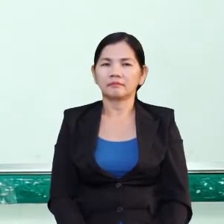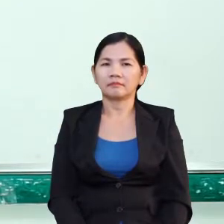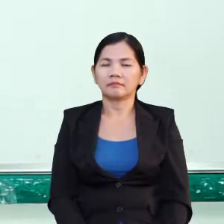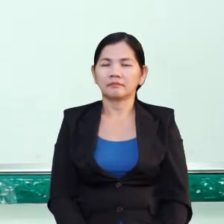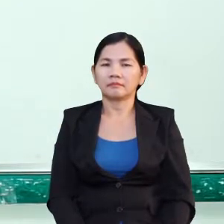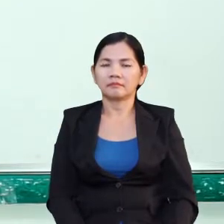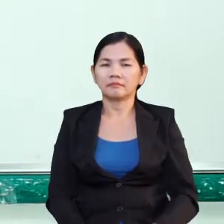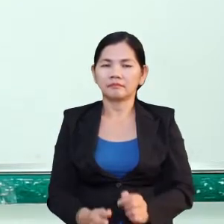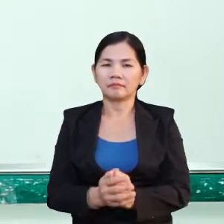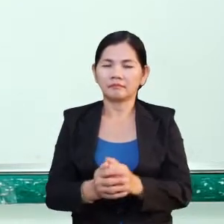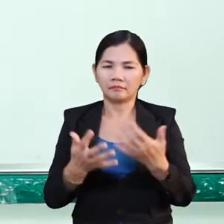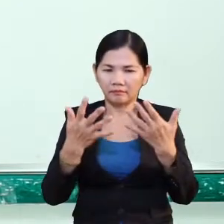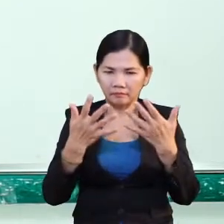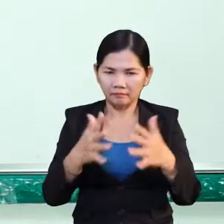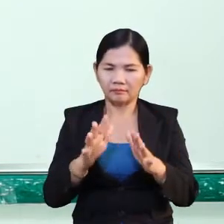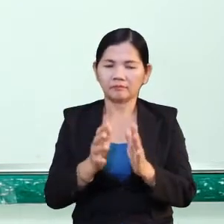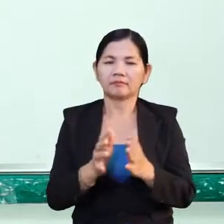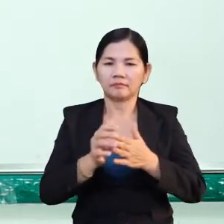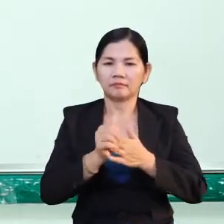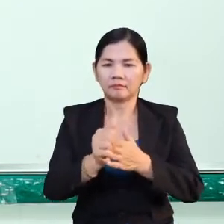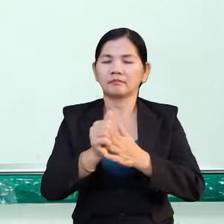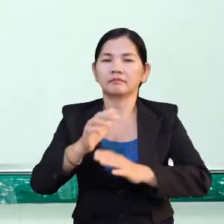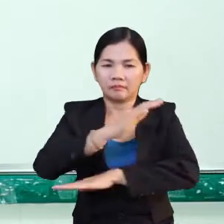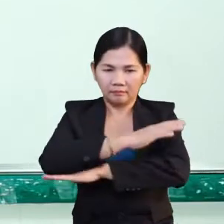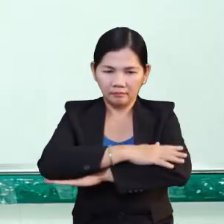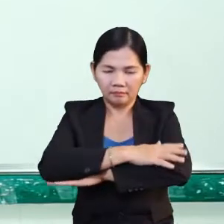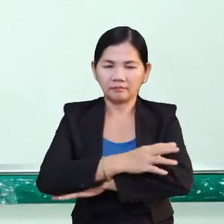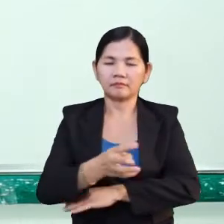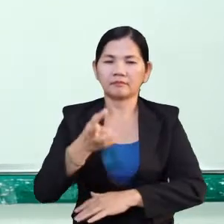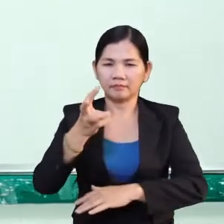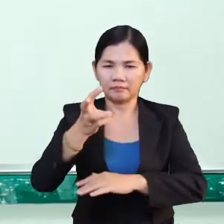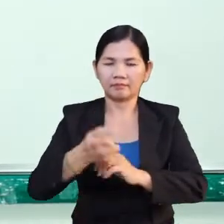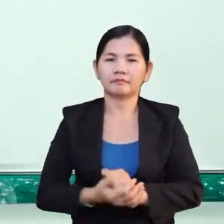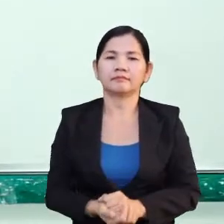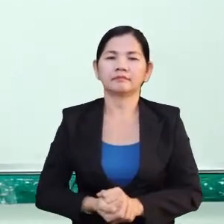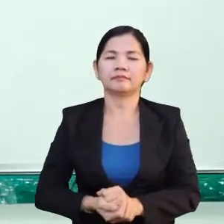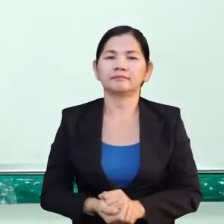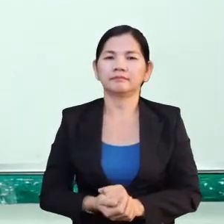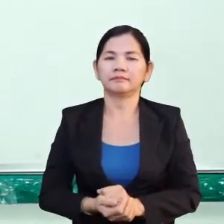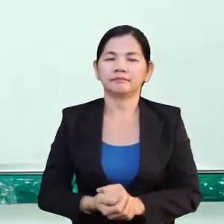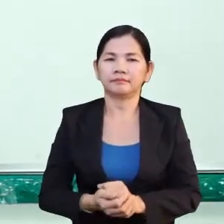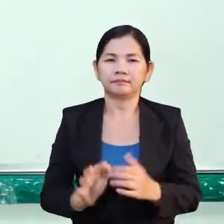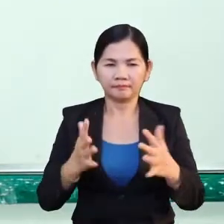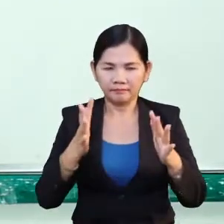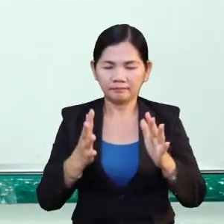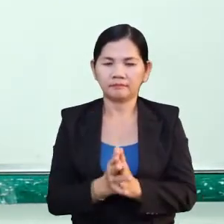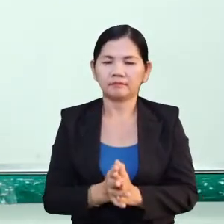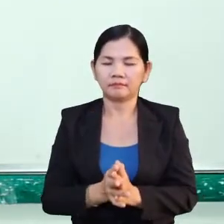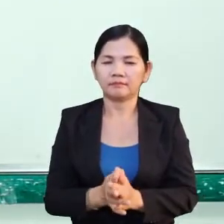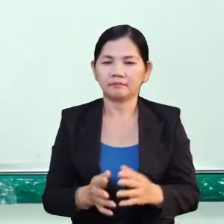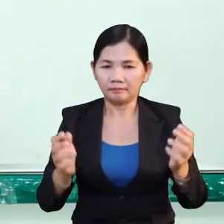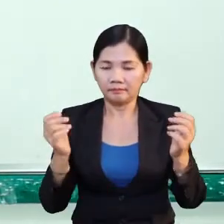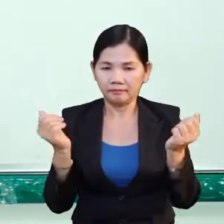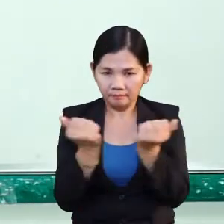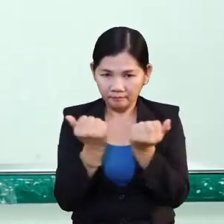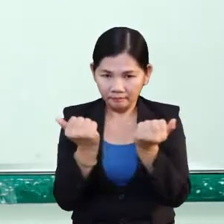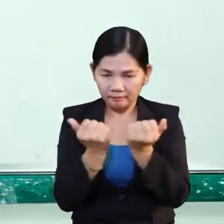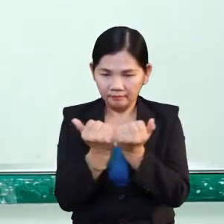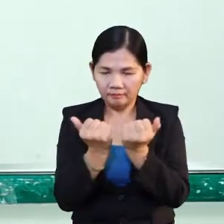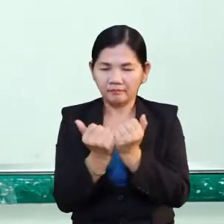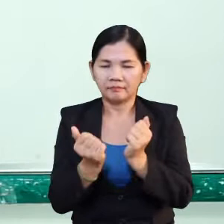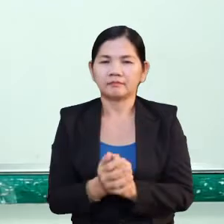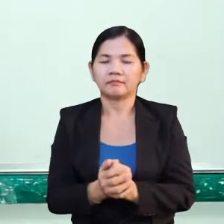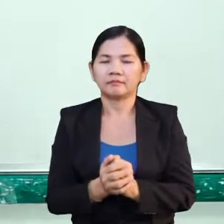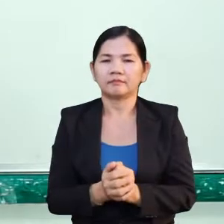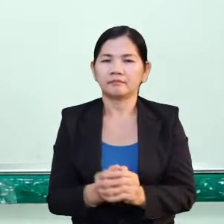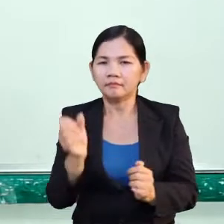ចាអញ្ចឹងកូនមើលសិនទៅហើយយើងនាំគ្នាសម្រាប់បន្តិចណាចាអញ្ចឹងសម្រាប់ហ្នឹងគឺមិនទៅណាឆ្ងាយទេគឺយើងសម្រាប់តែងតែមានលេងល្បែ